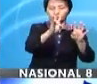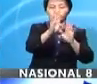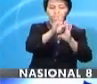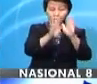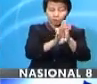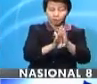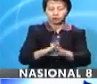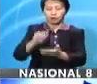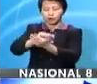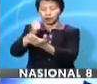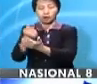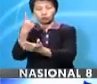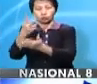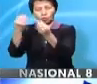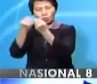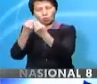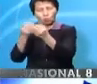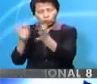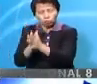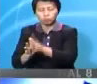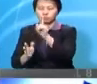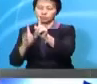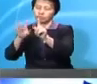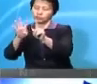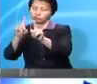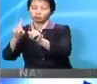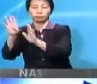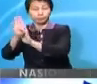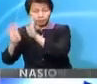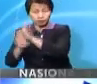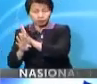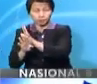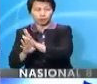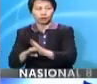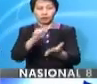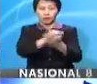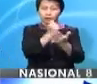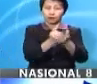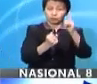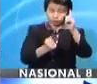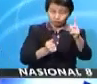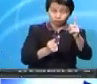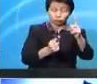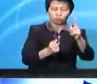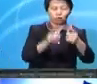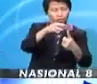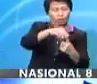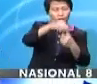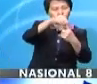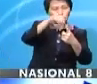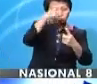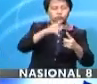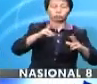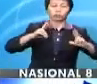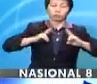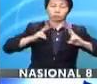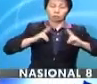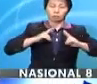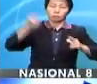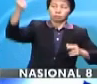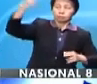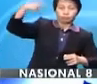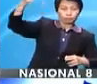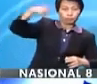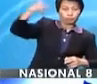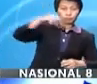bilion. Akaun 2 adalah sebanyak 141 bilion. Akaun 1 adalah khususnya untuk retirement, untuk